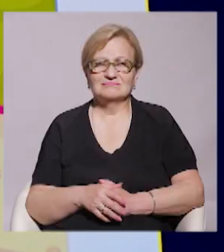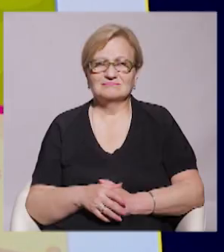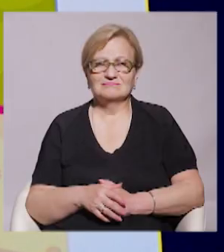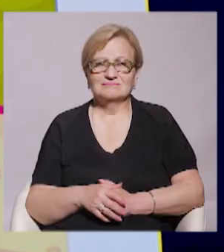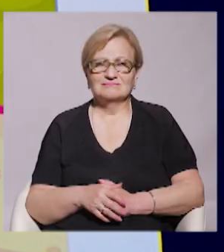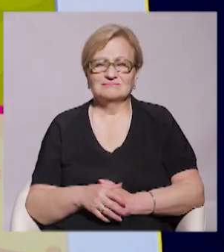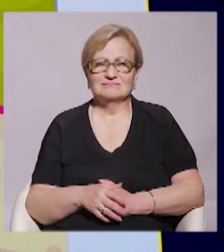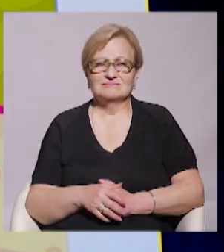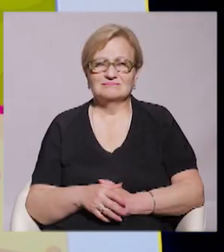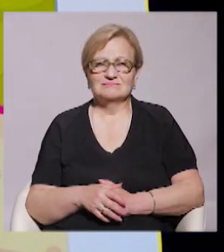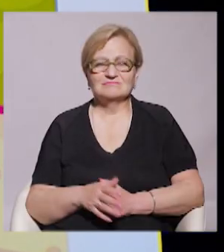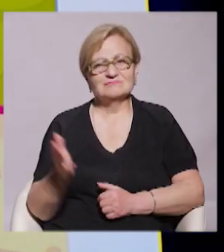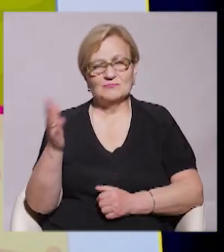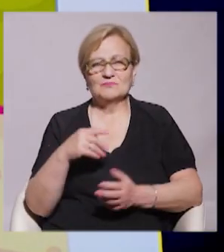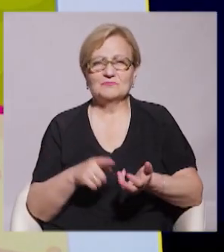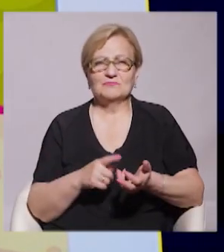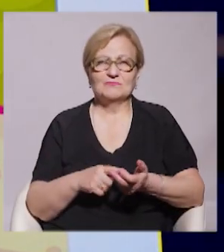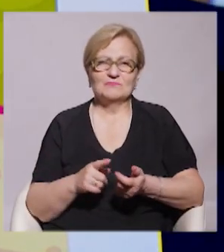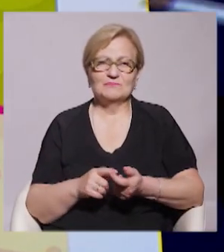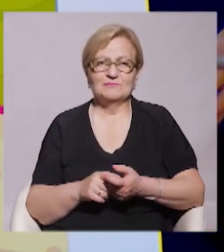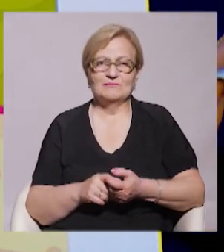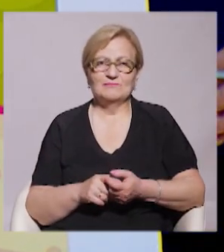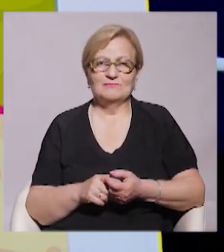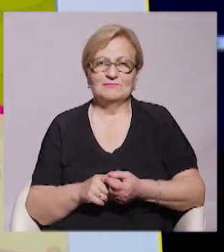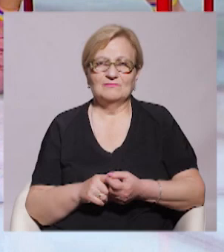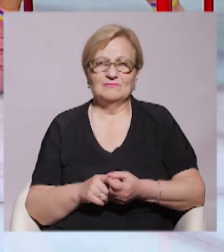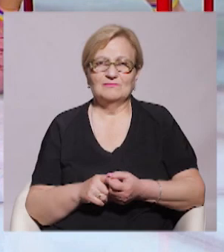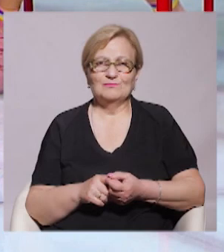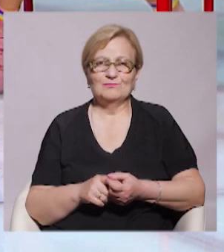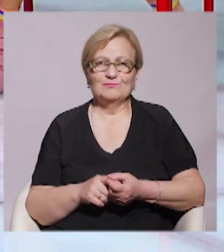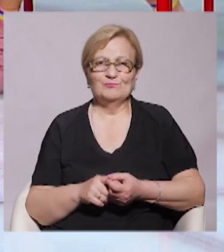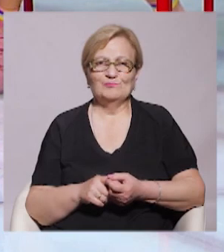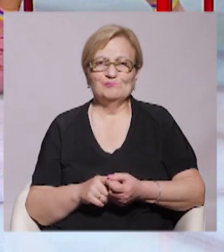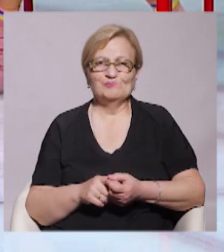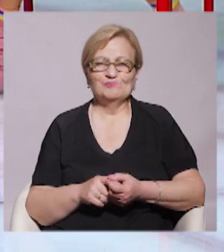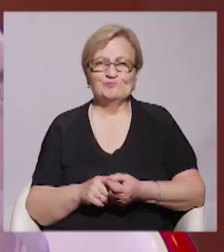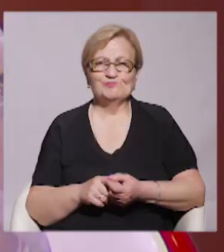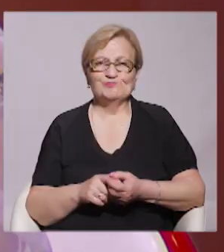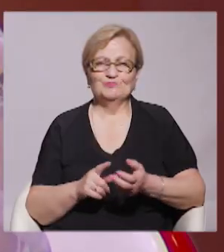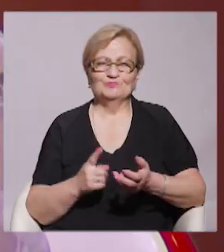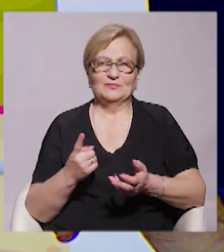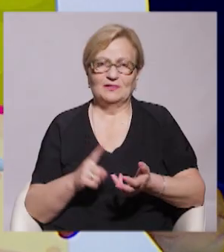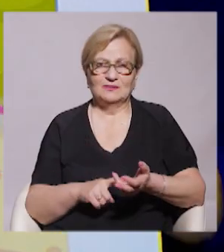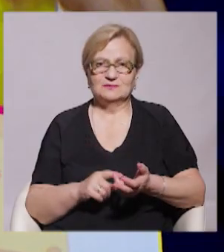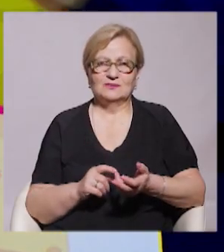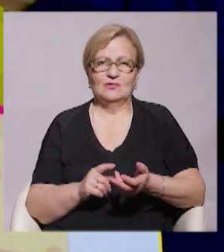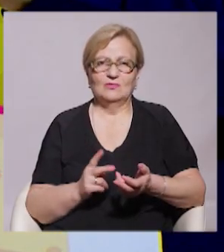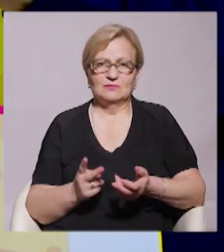6. კი ბატონო, დავთვალოთ. 5 უნდა ამეწია, მოდი. 5. დავითვალოთ.